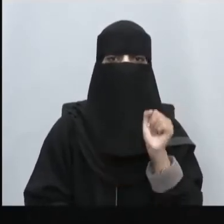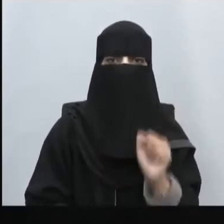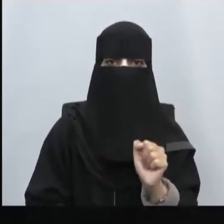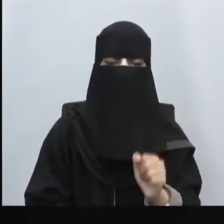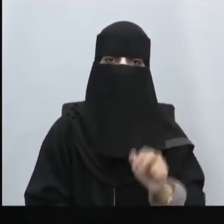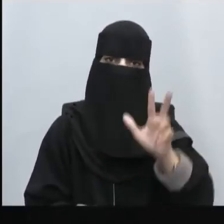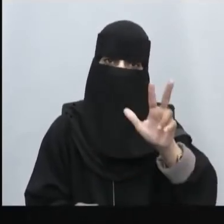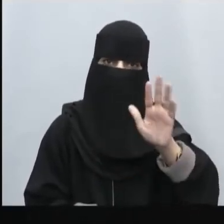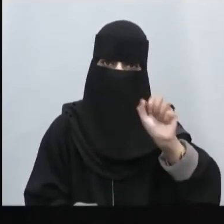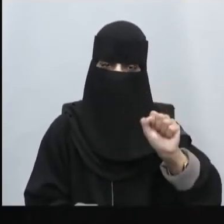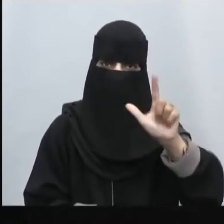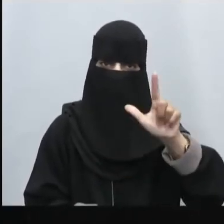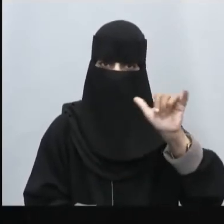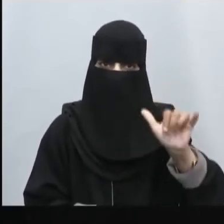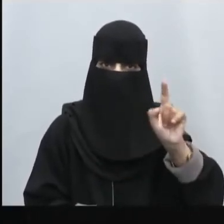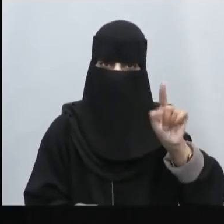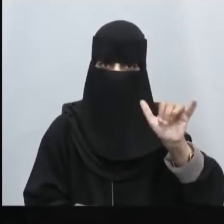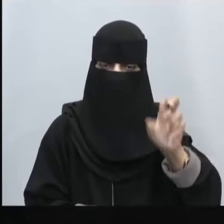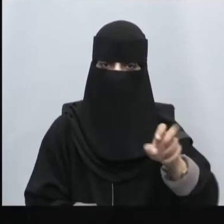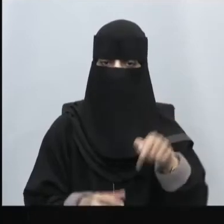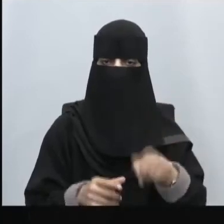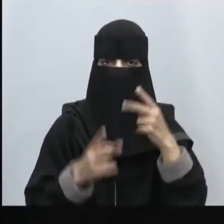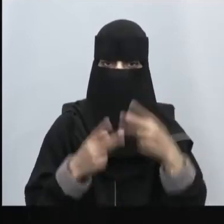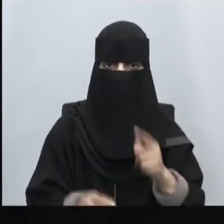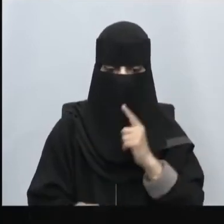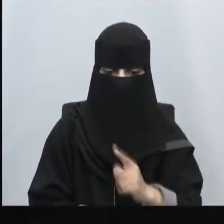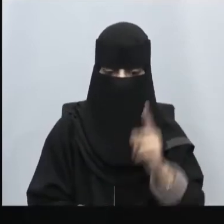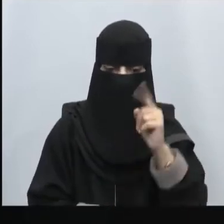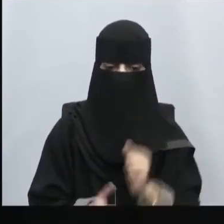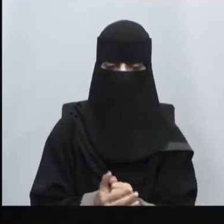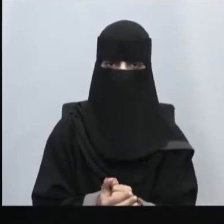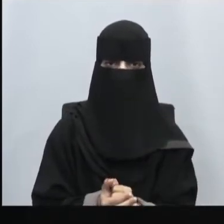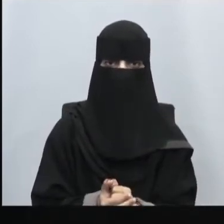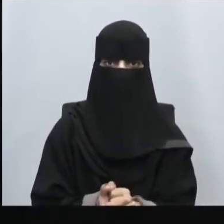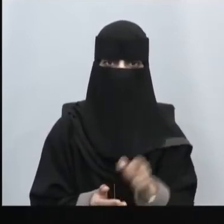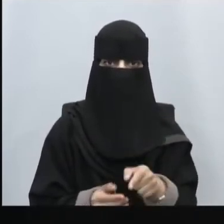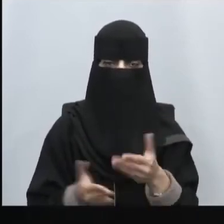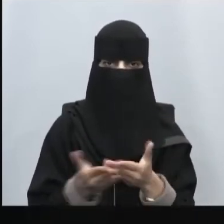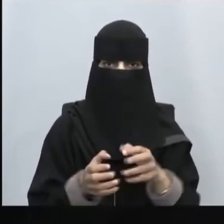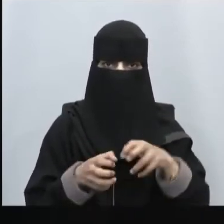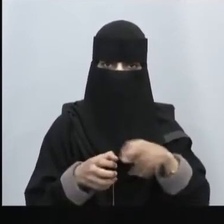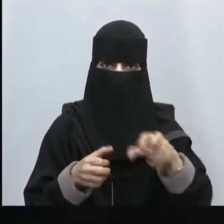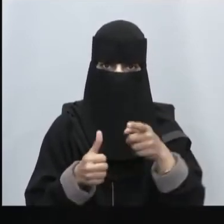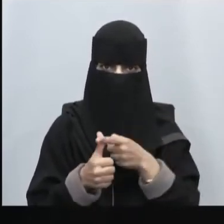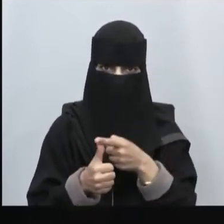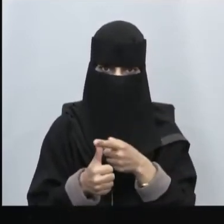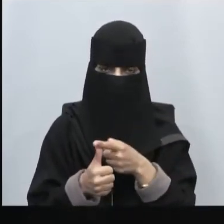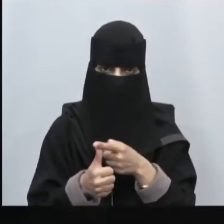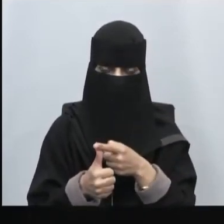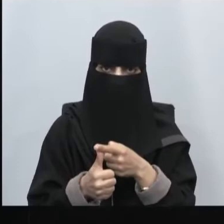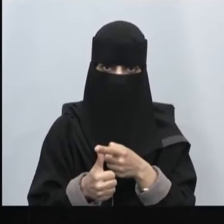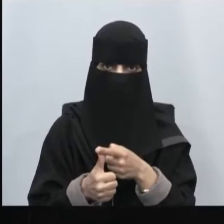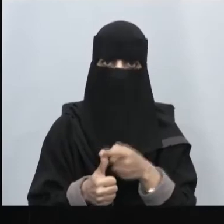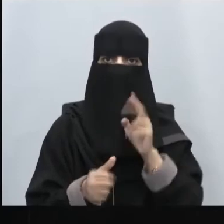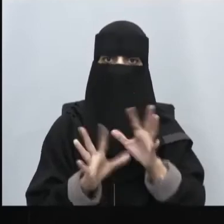مستعينين بالله درسنا لهذا اليوم سوف نتحدث في الجزئيه الاولى من حصتنا لهذا اليوم